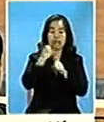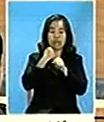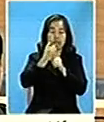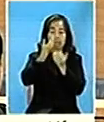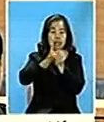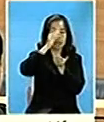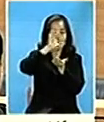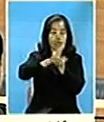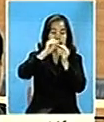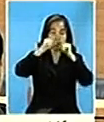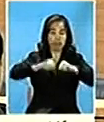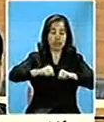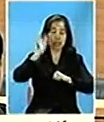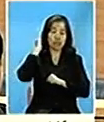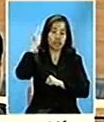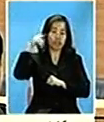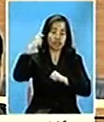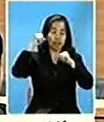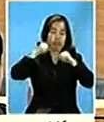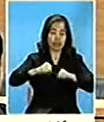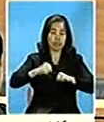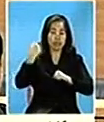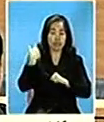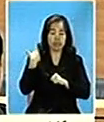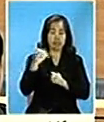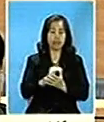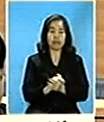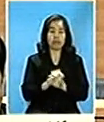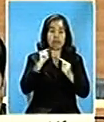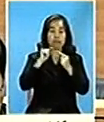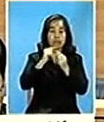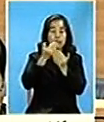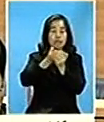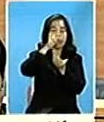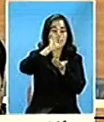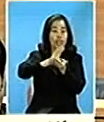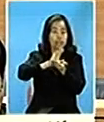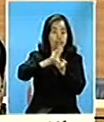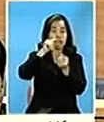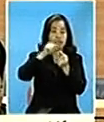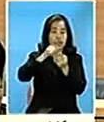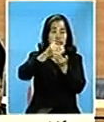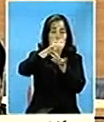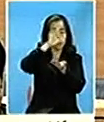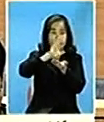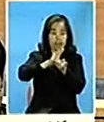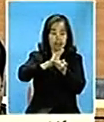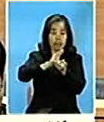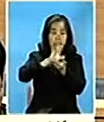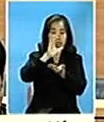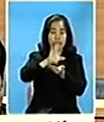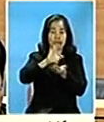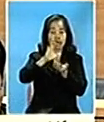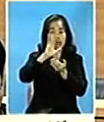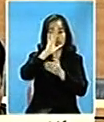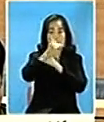ที่มีมติหญิงชายเนี่ยนะฮะมาใช้โดยการจัดสรรงบประมาณเป็นงบประมาณจัดการจัดสรรงบประมาณแผ่นดินนะคะ